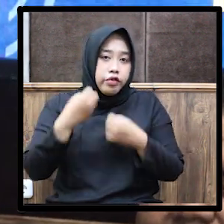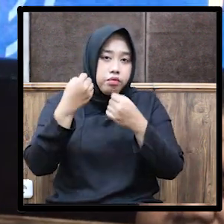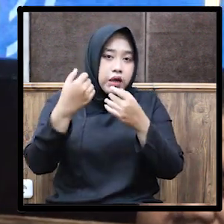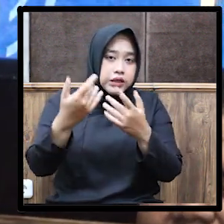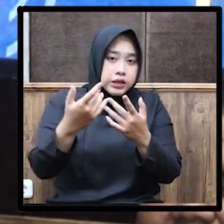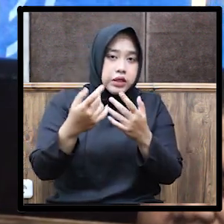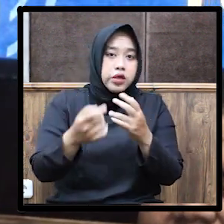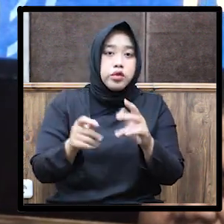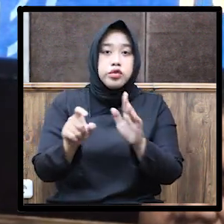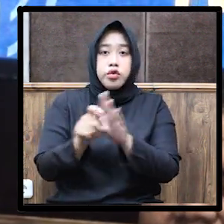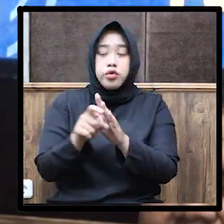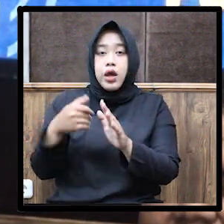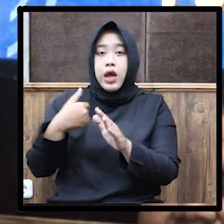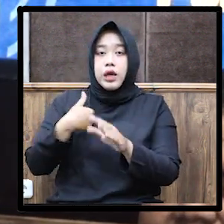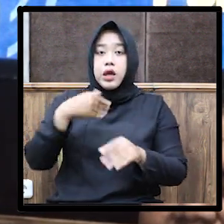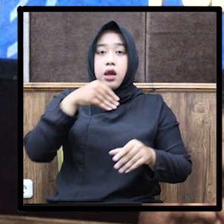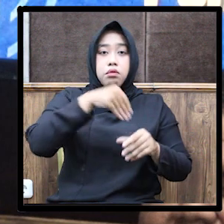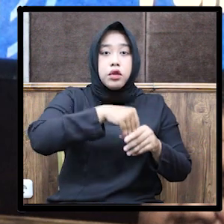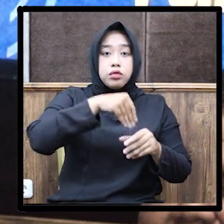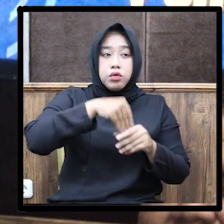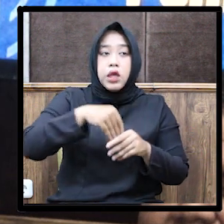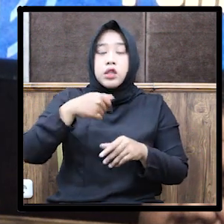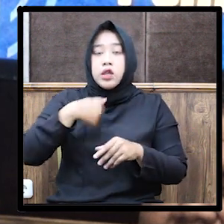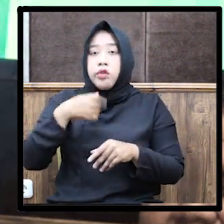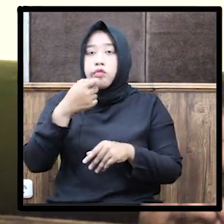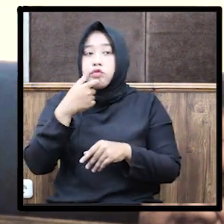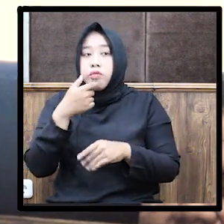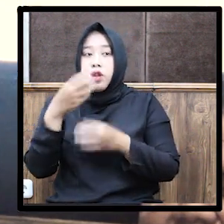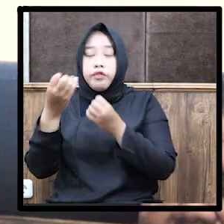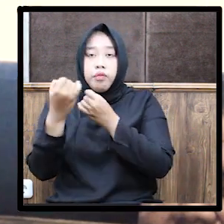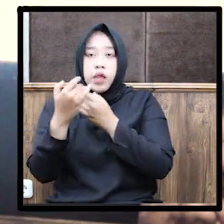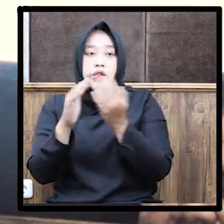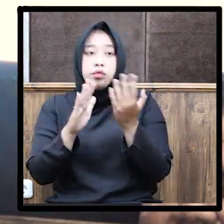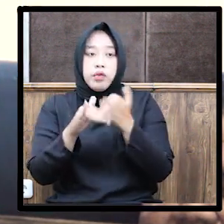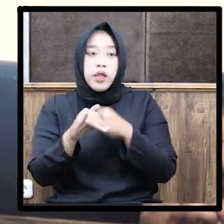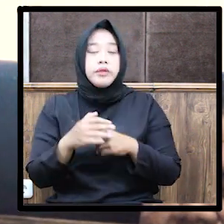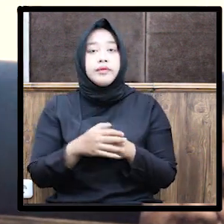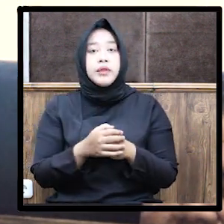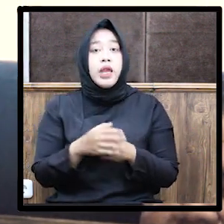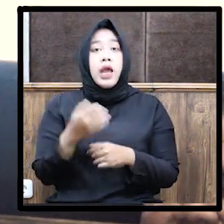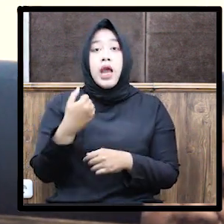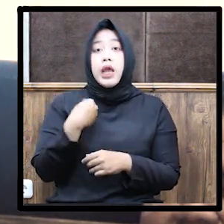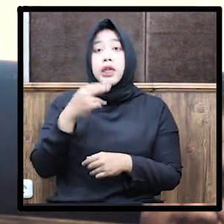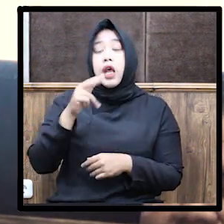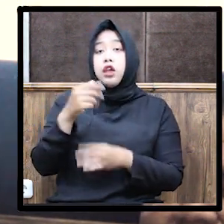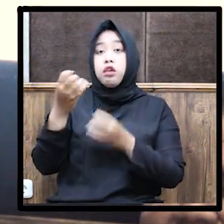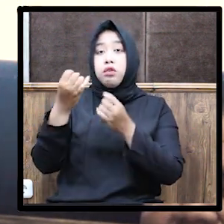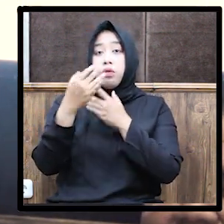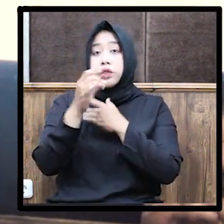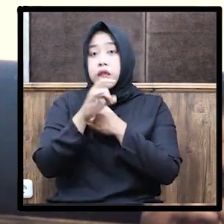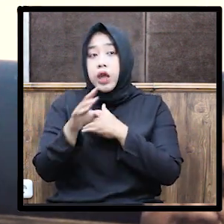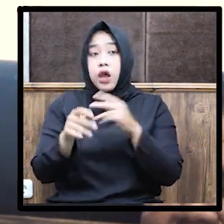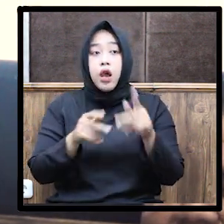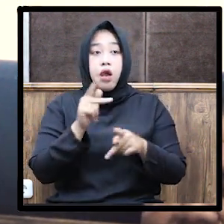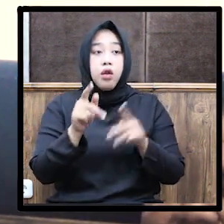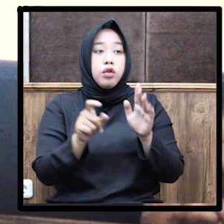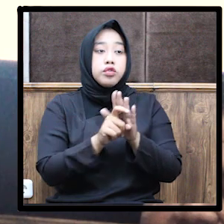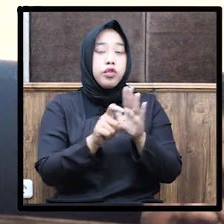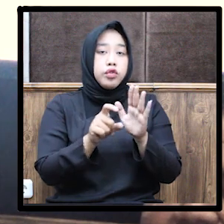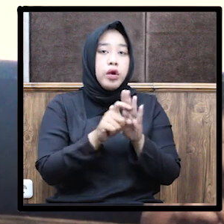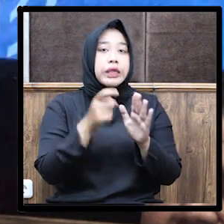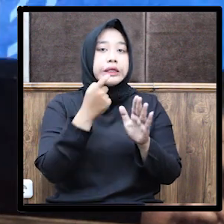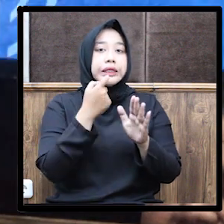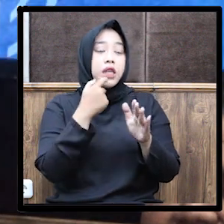Dan proses-proses perbaikan itu tentu akan kami sampaikan dan selalu kami update ketika ada teman-teman masukan, saya sampaikan. Kemudian